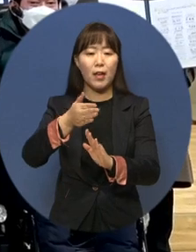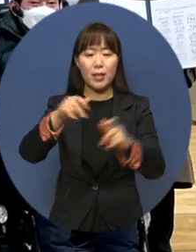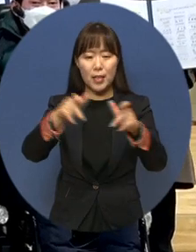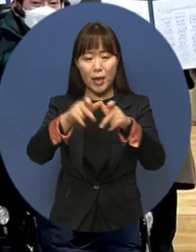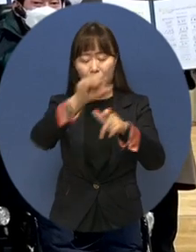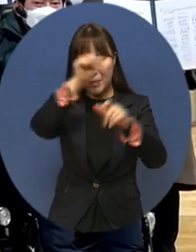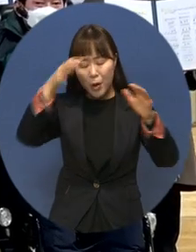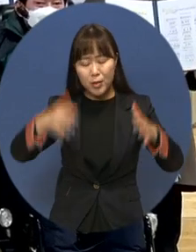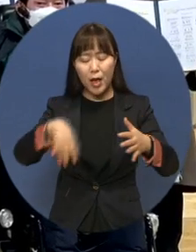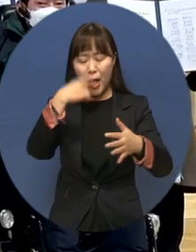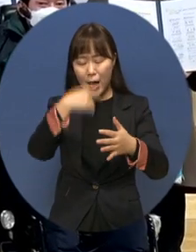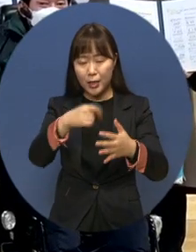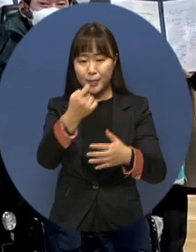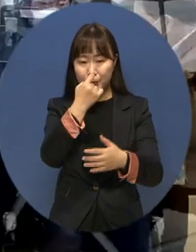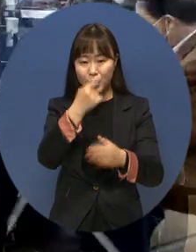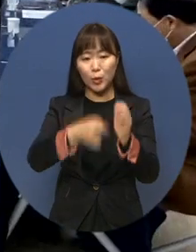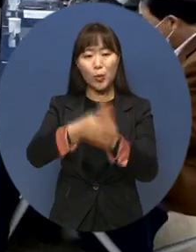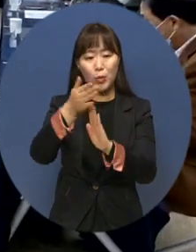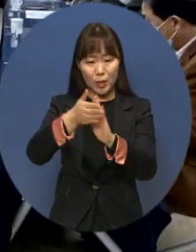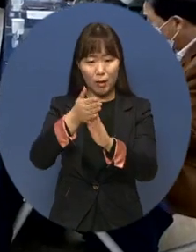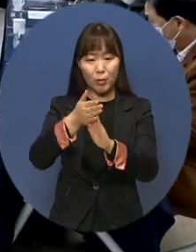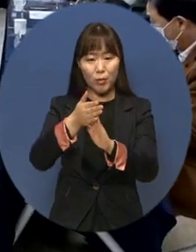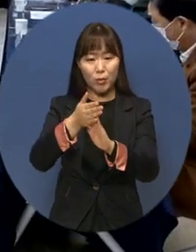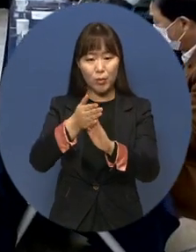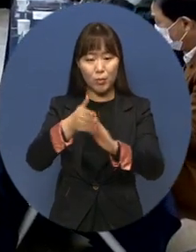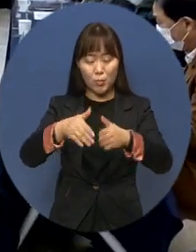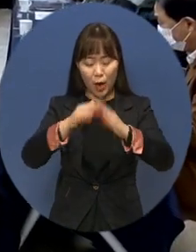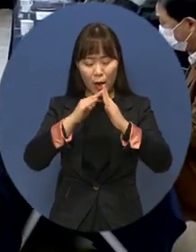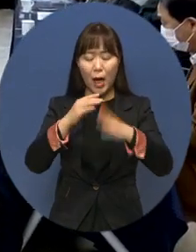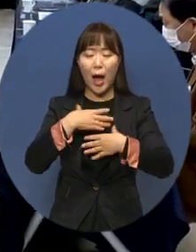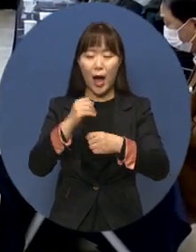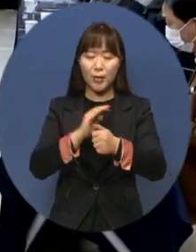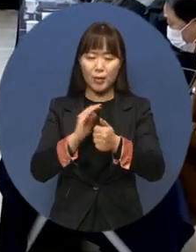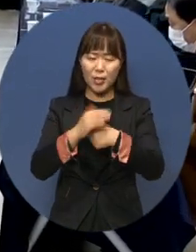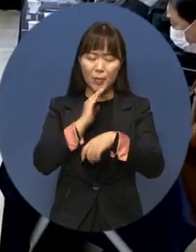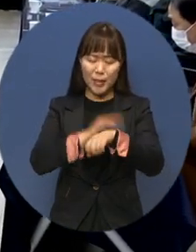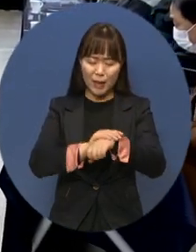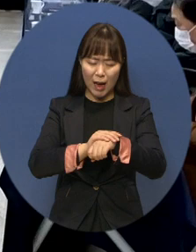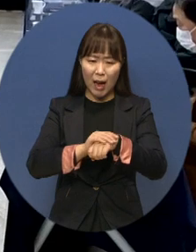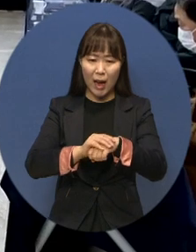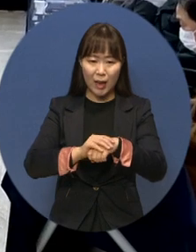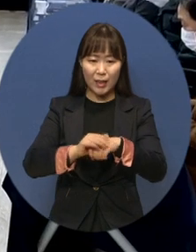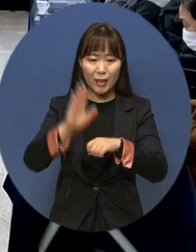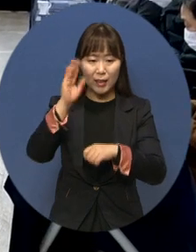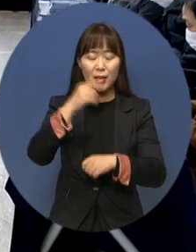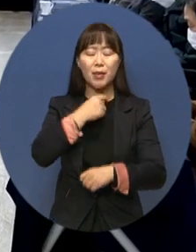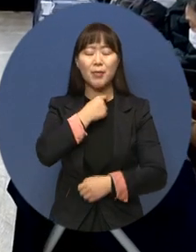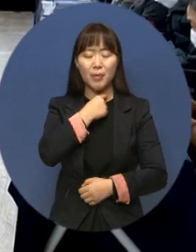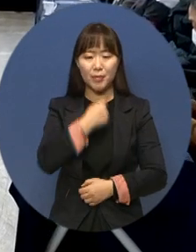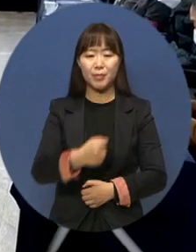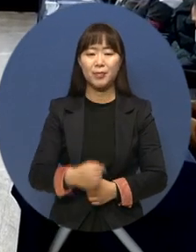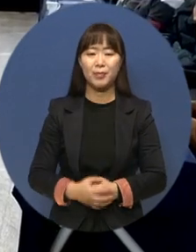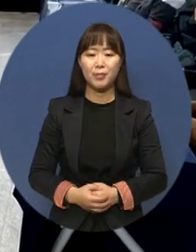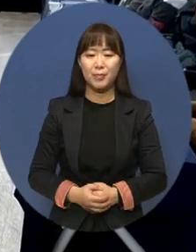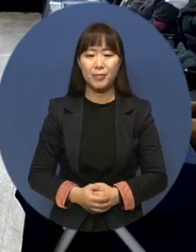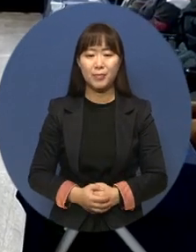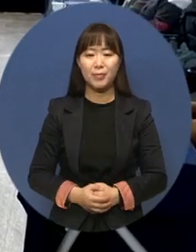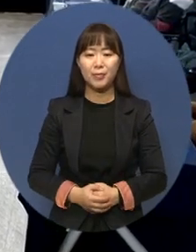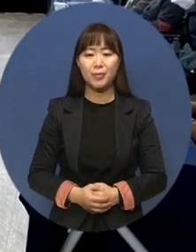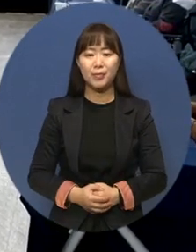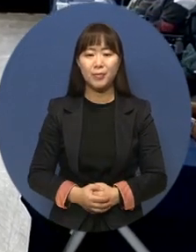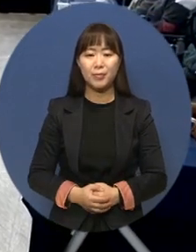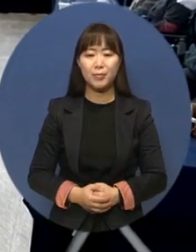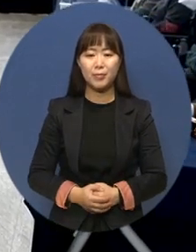평생 학습 도시 조성이 안정적으로 정착할 수 있으리라 기대하고 있습니다. 복지TV